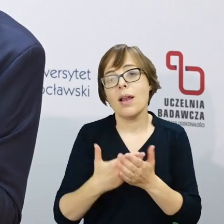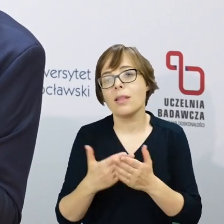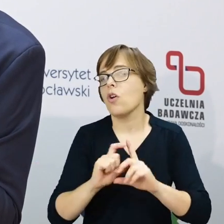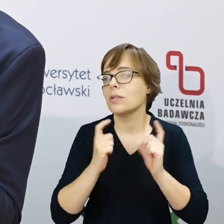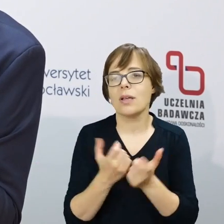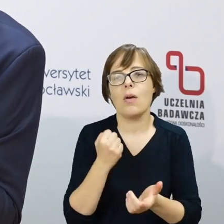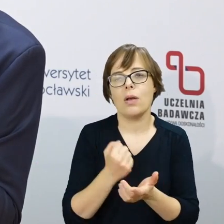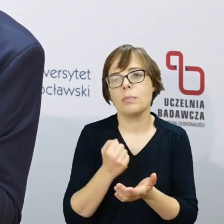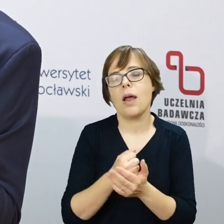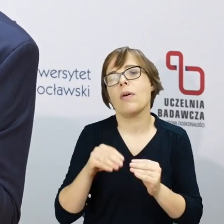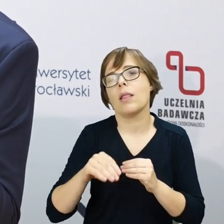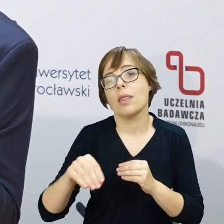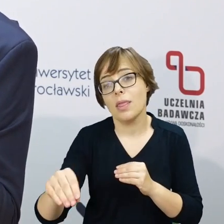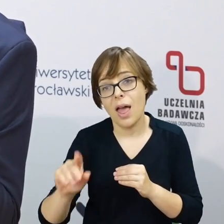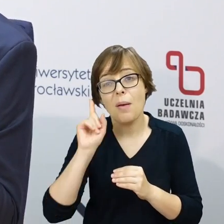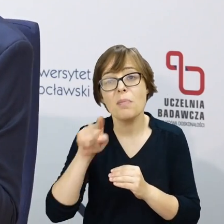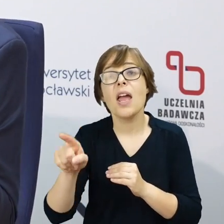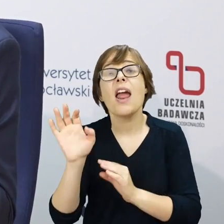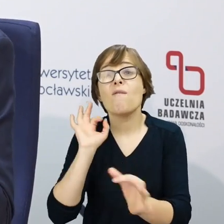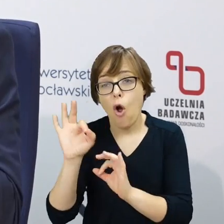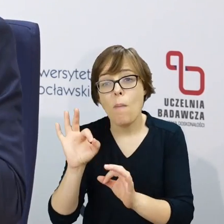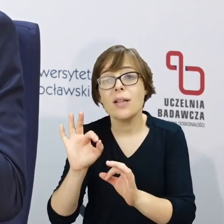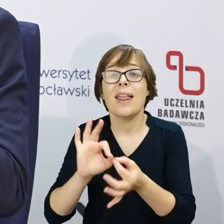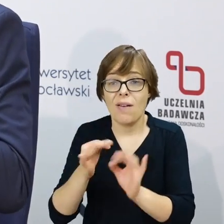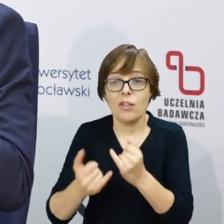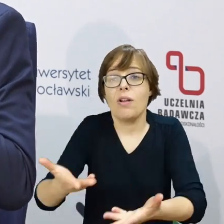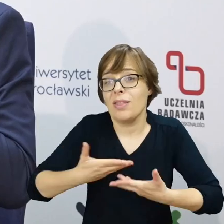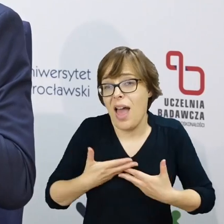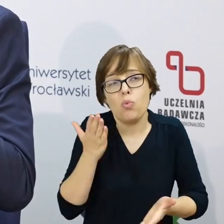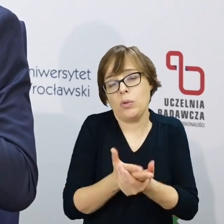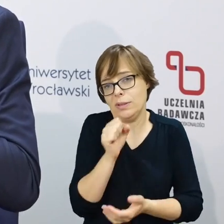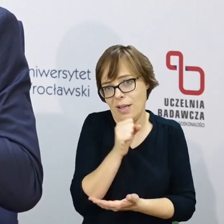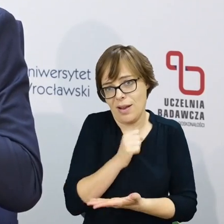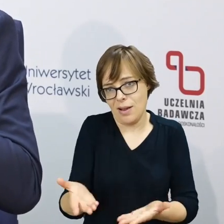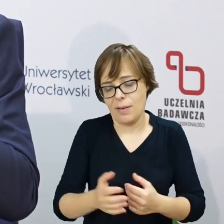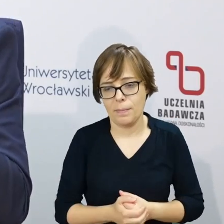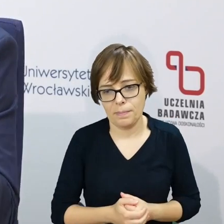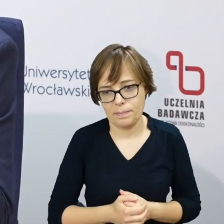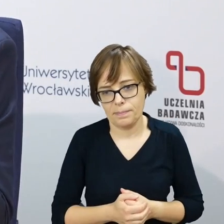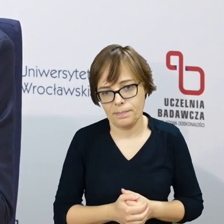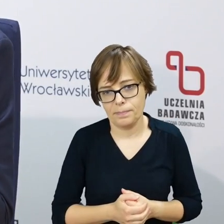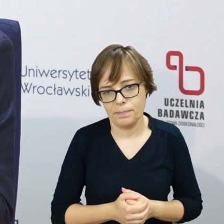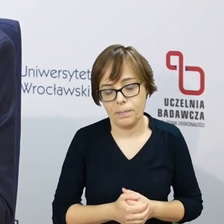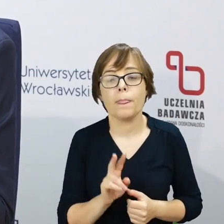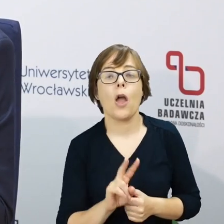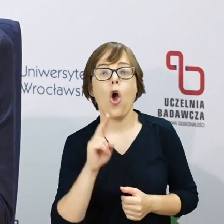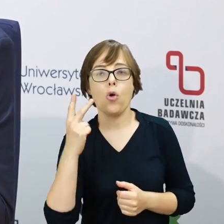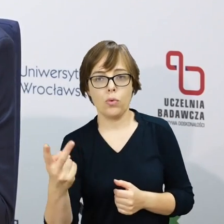to swoją przydatność. No i drugi wątek związany